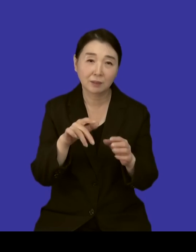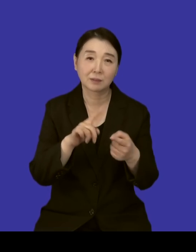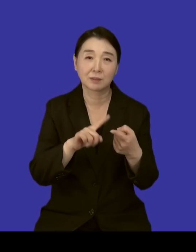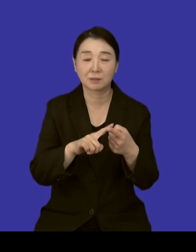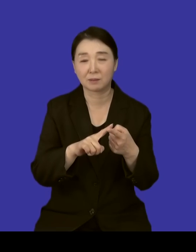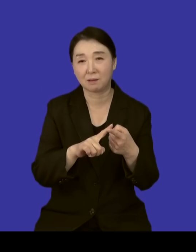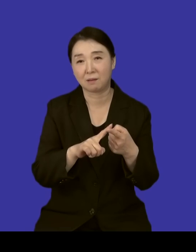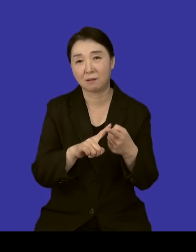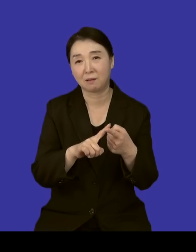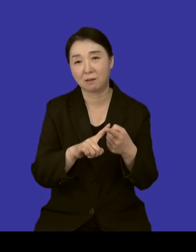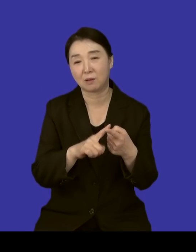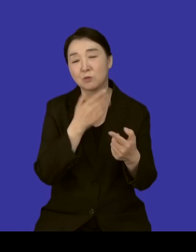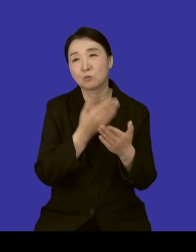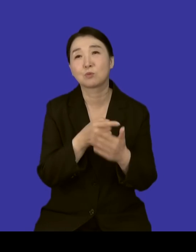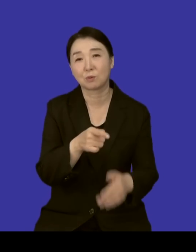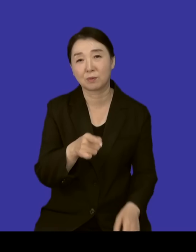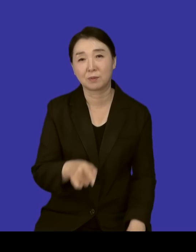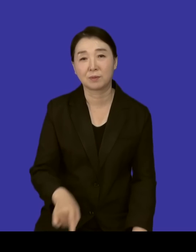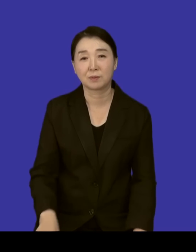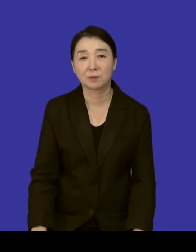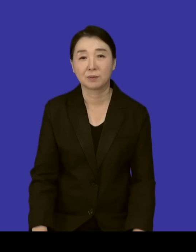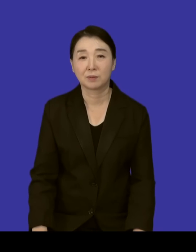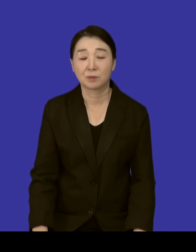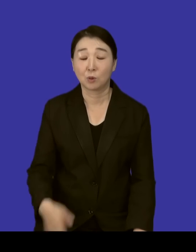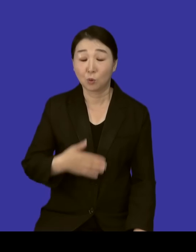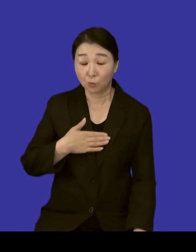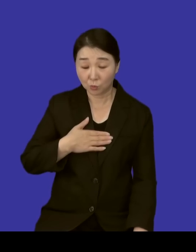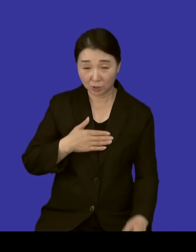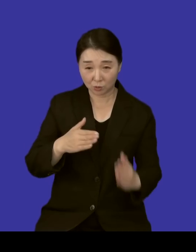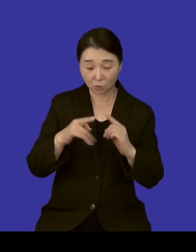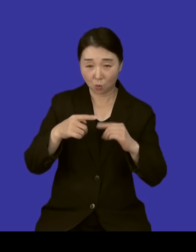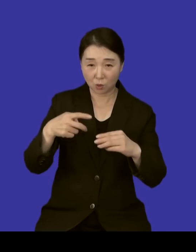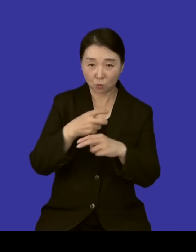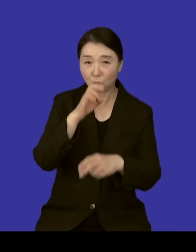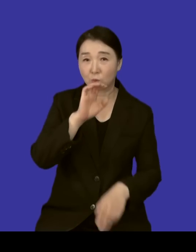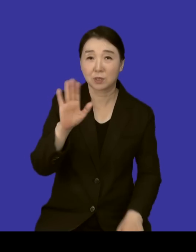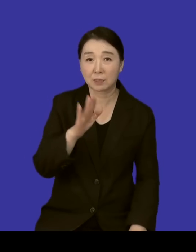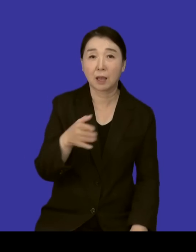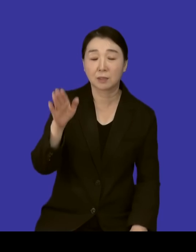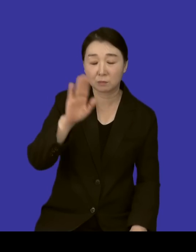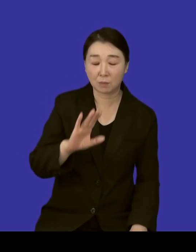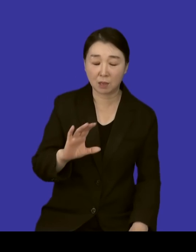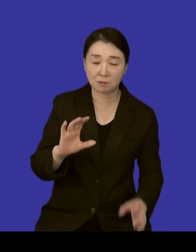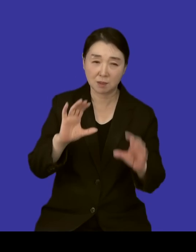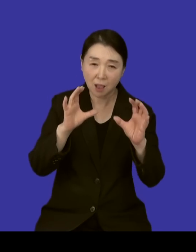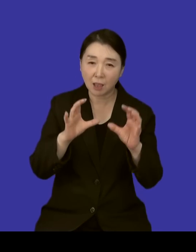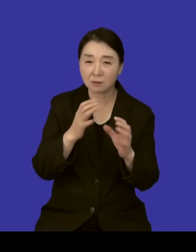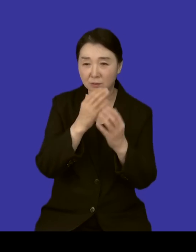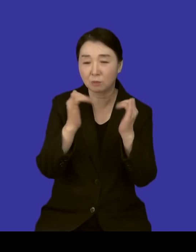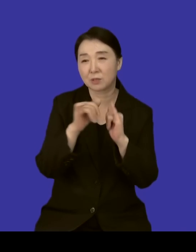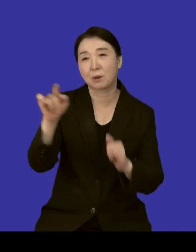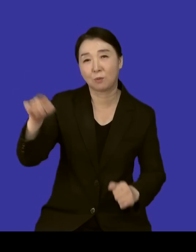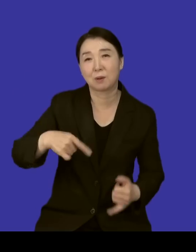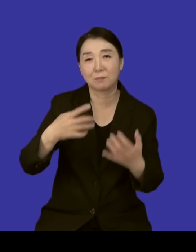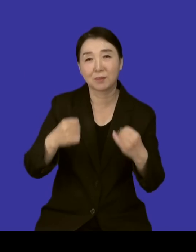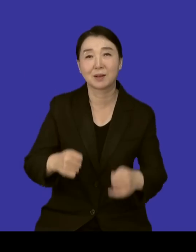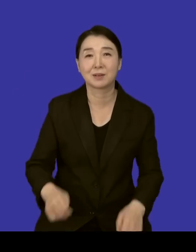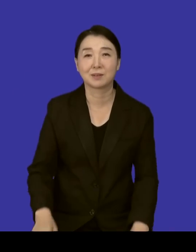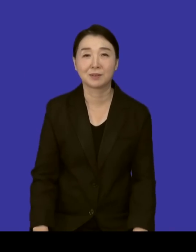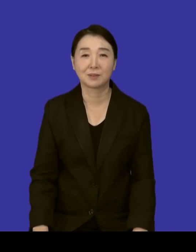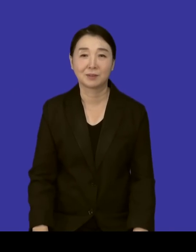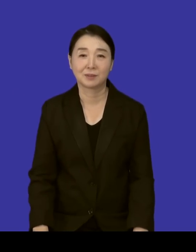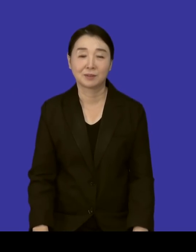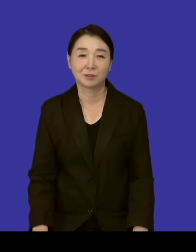네. 이렇게 저기 교통도 안 좋은데 그러네요. 이게 예수 믿게 하는 책. 예, 저희도 꼭 네, 매일 네, 큐티하도록 네. 하겠습니다. 네. 선생님